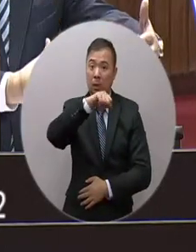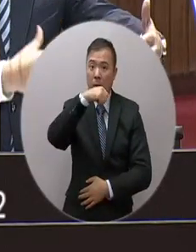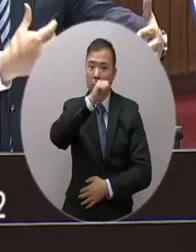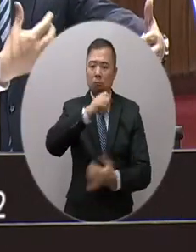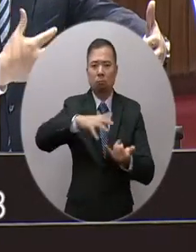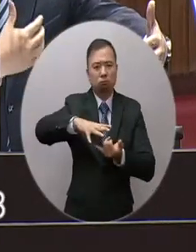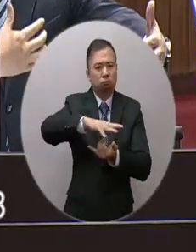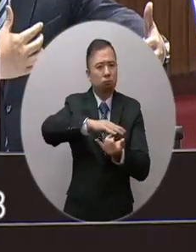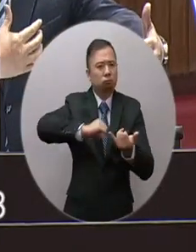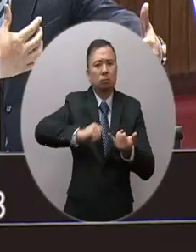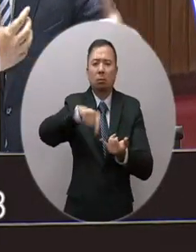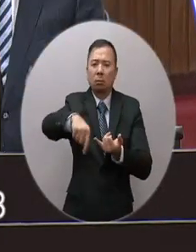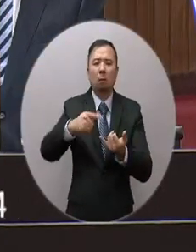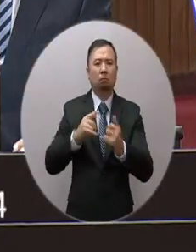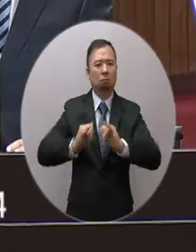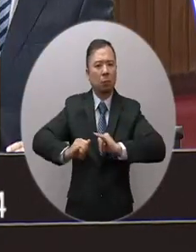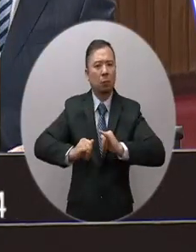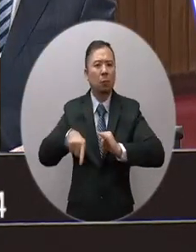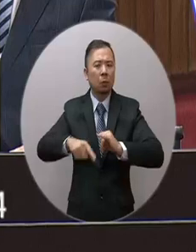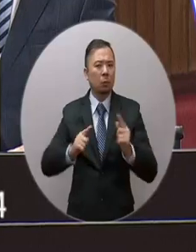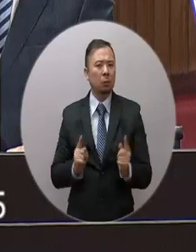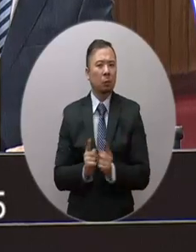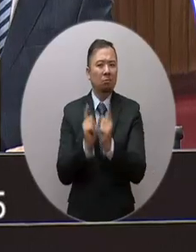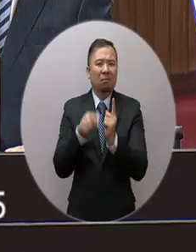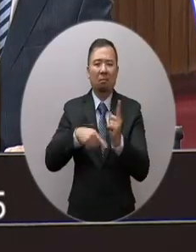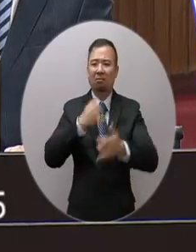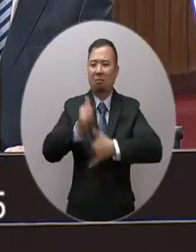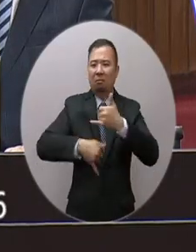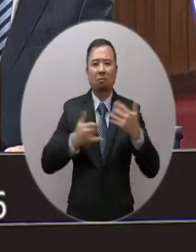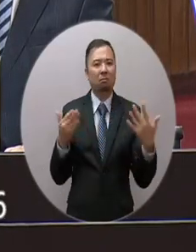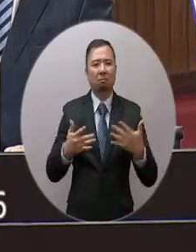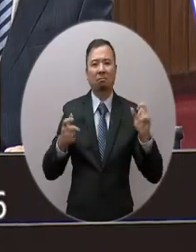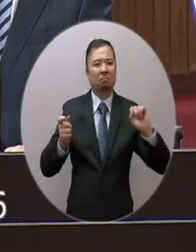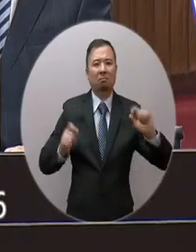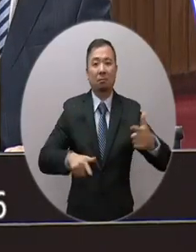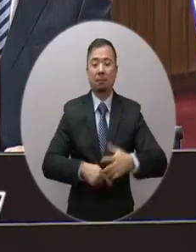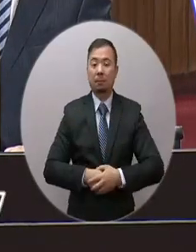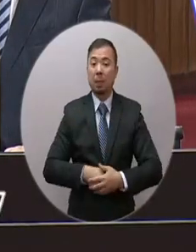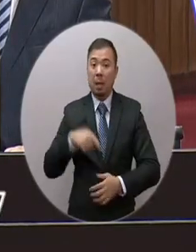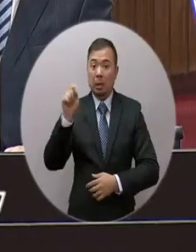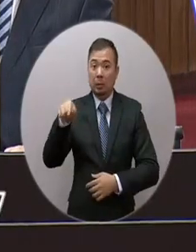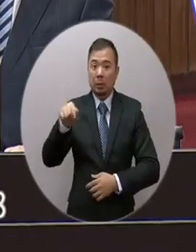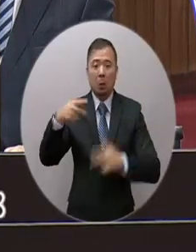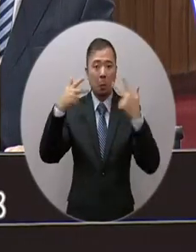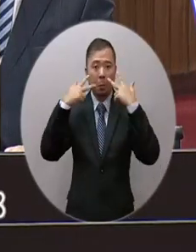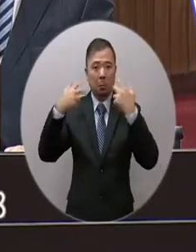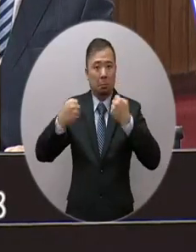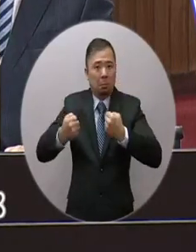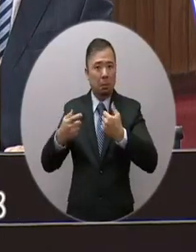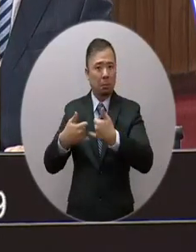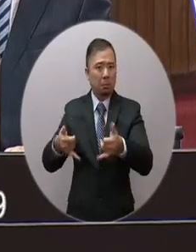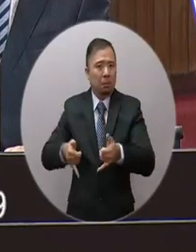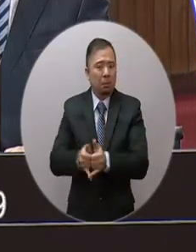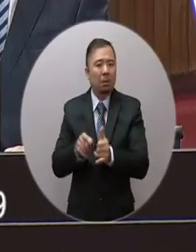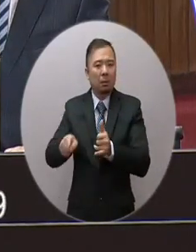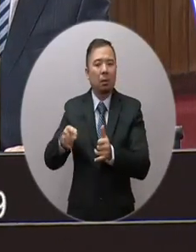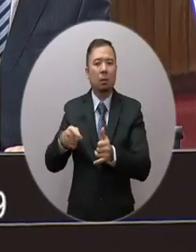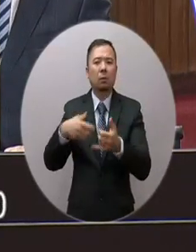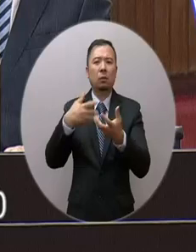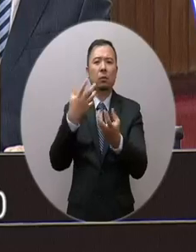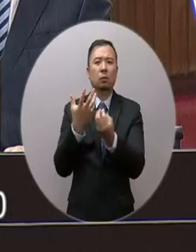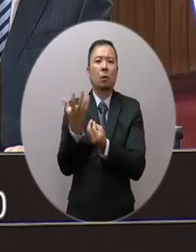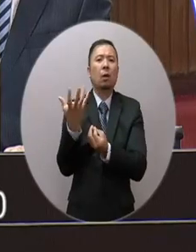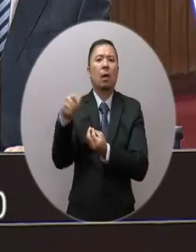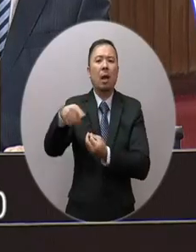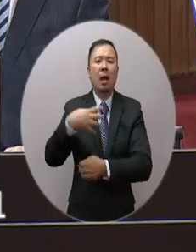所面对的生活上的问题是不一样。我们这里的长辈，这个部落里面大部分住的当然都是阿美族的长辈比较